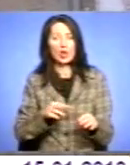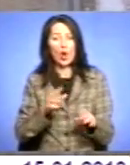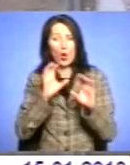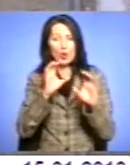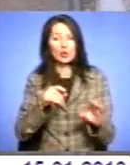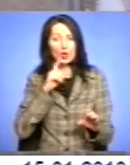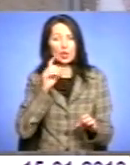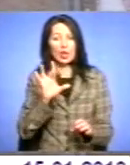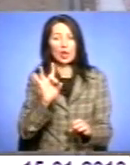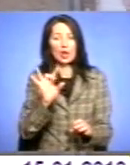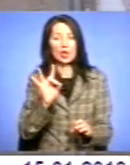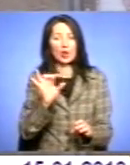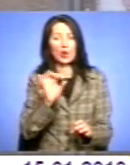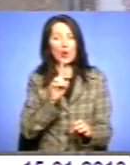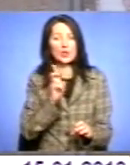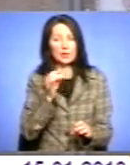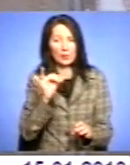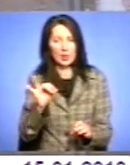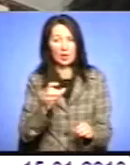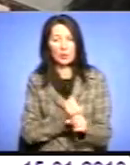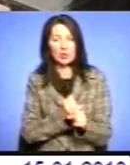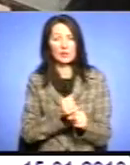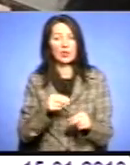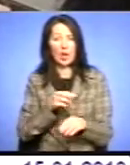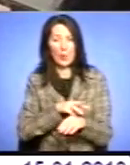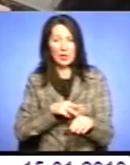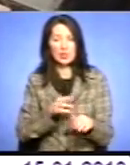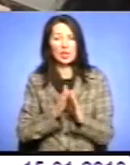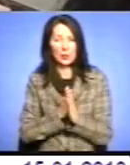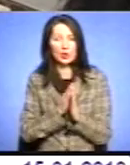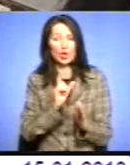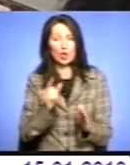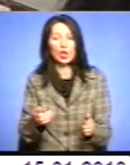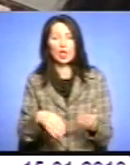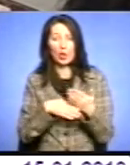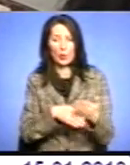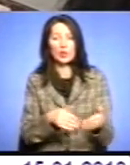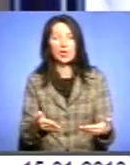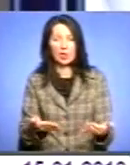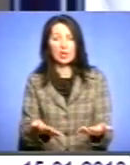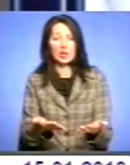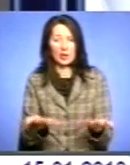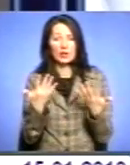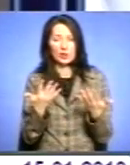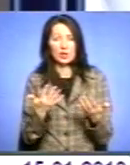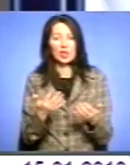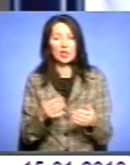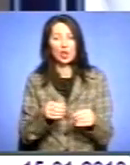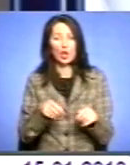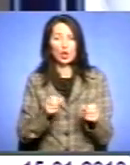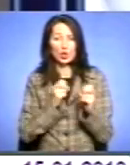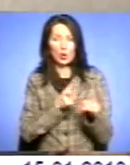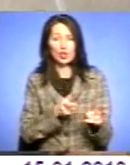Працівники тернопільської міліції звертаються з проханням до громадян допомогти розкрити резонансний злочин. За описами свідків, експерти